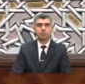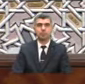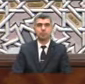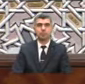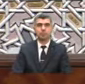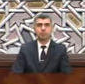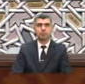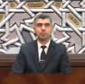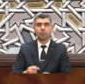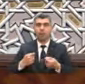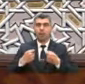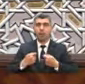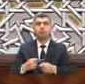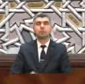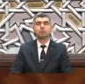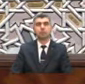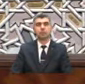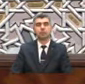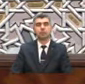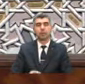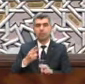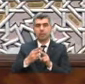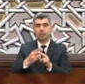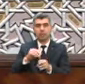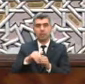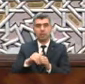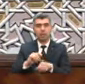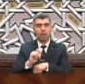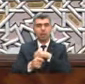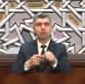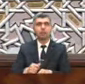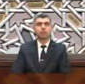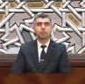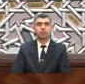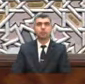الكلمة للسيد الرئيس محمد مبدع باسم الفريق الحركي.